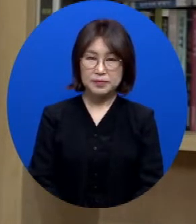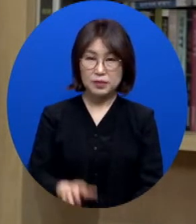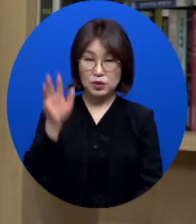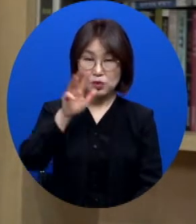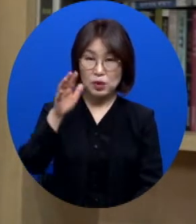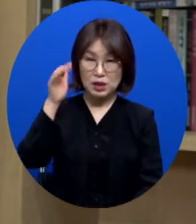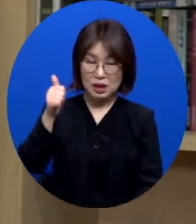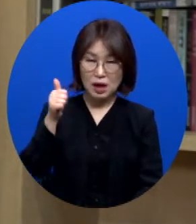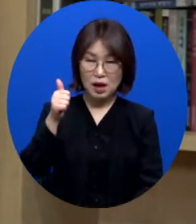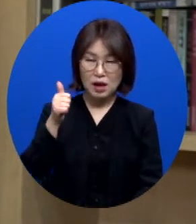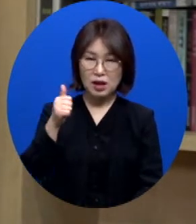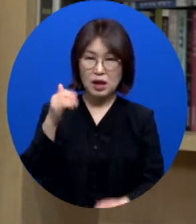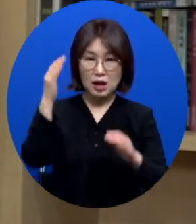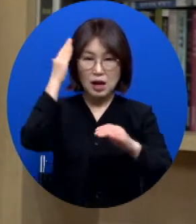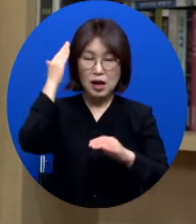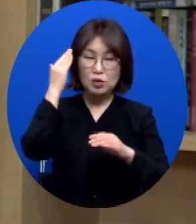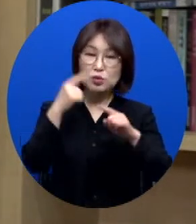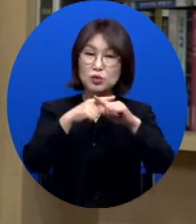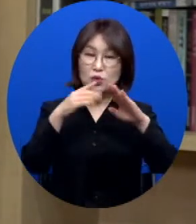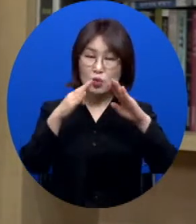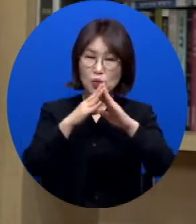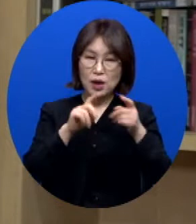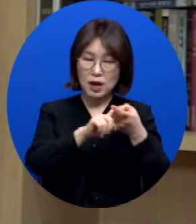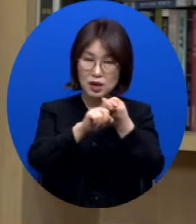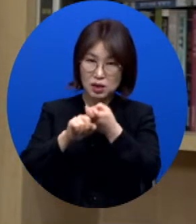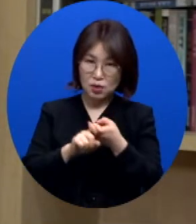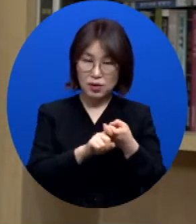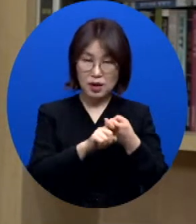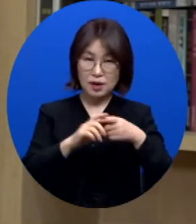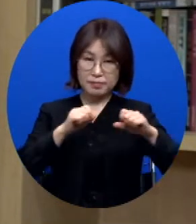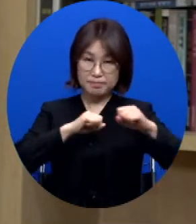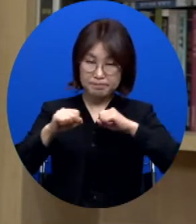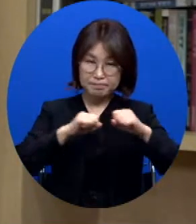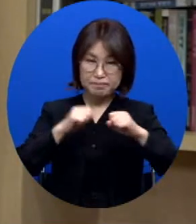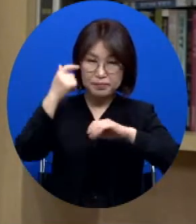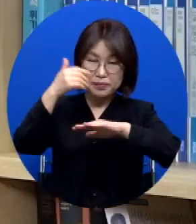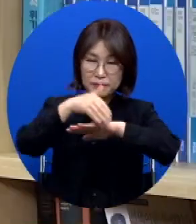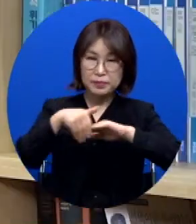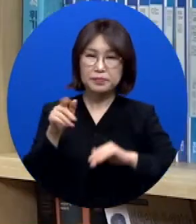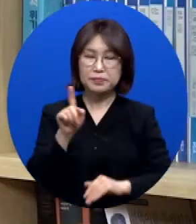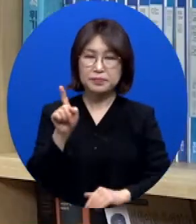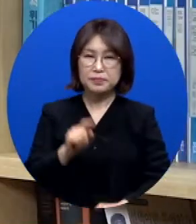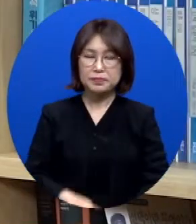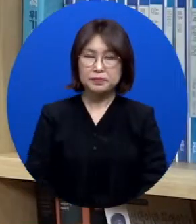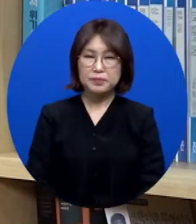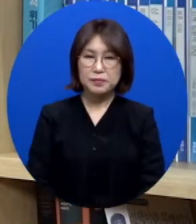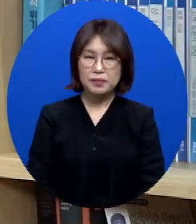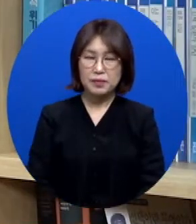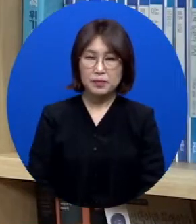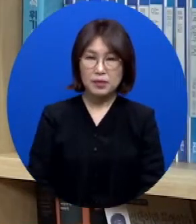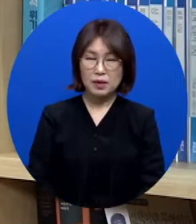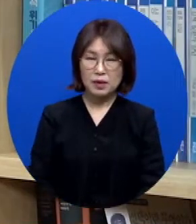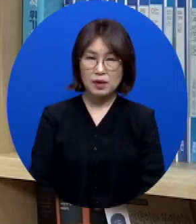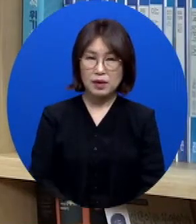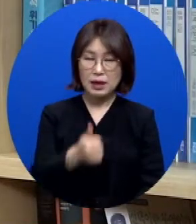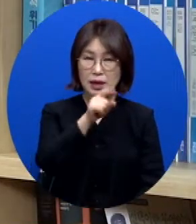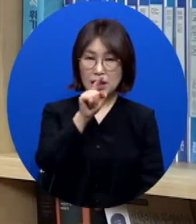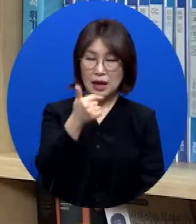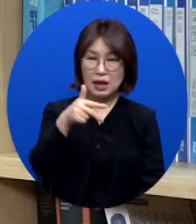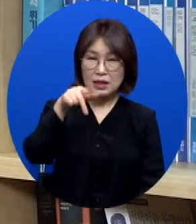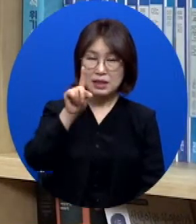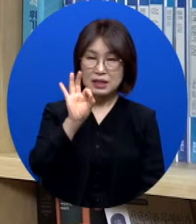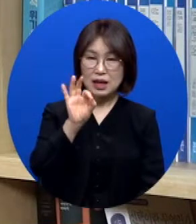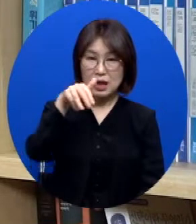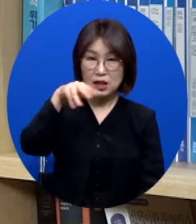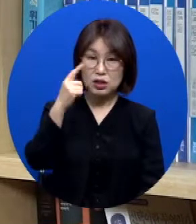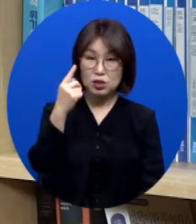한국교회 연합 사업에도 굉장히 이제 활발하게 활동을 하실 것 같습니다. 어떤 계획 갖고 계십니까? 저희 교단은 한장총회에 가입이 되어